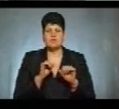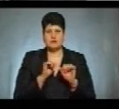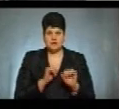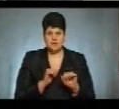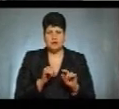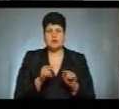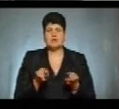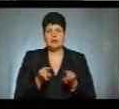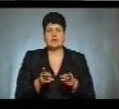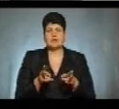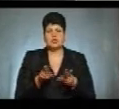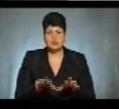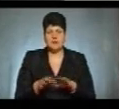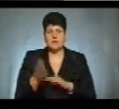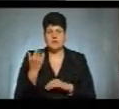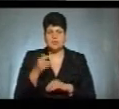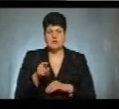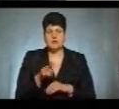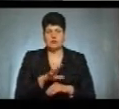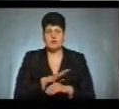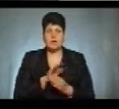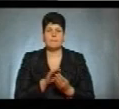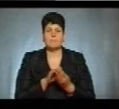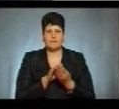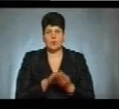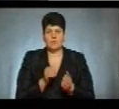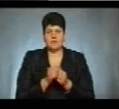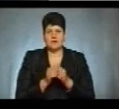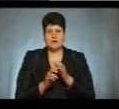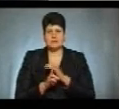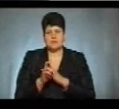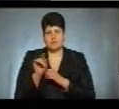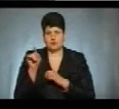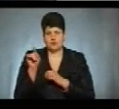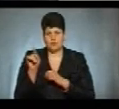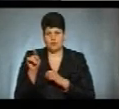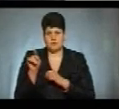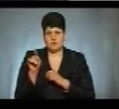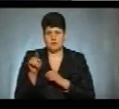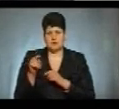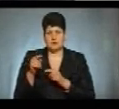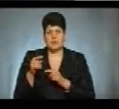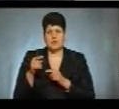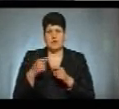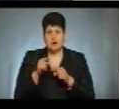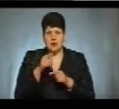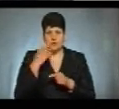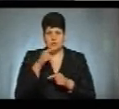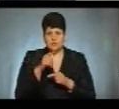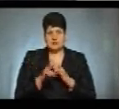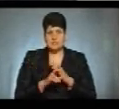так тут лишилися. А раніше вони були похоронені біля церкви тут, на Рогатці. І коли тоді